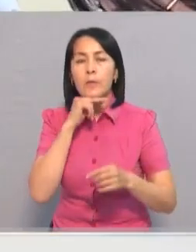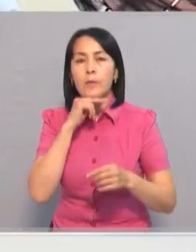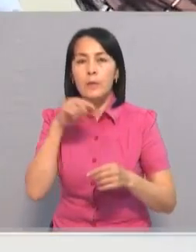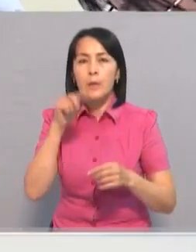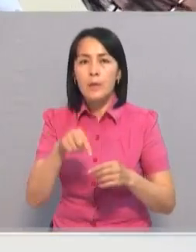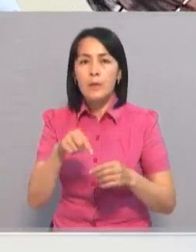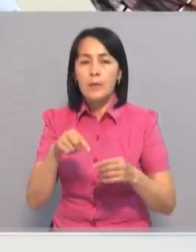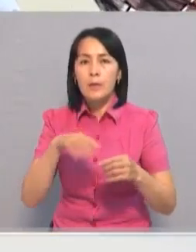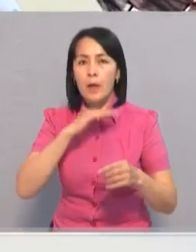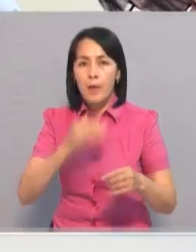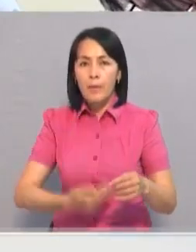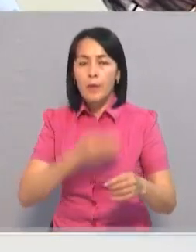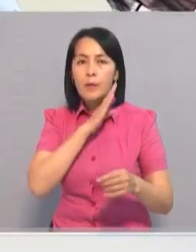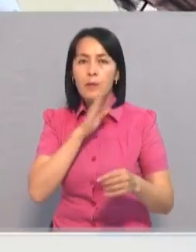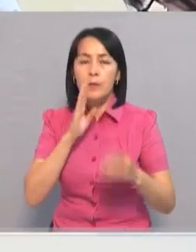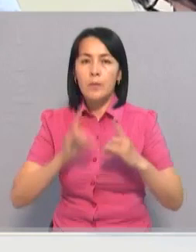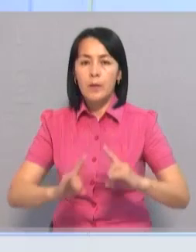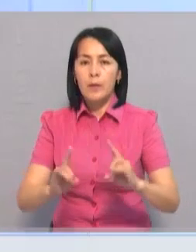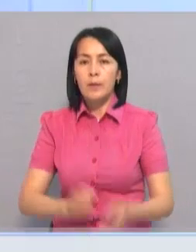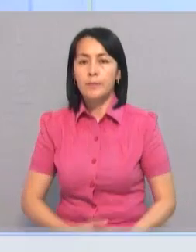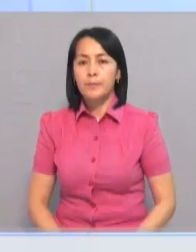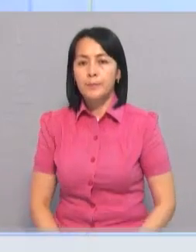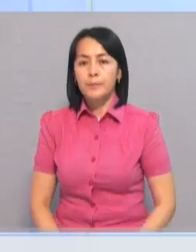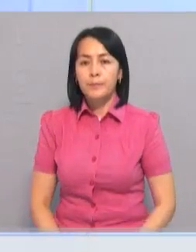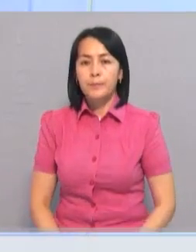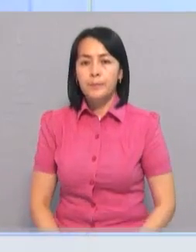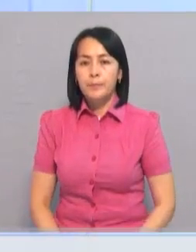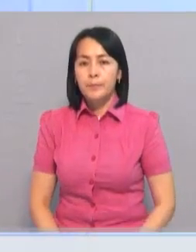уделяется состоянию беременных женщин и рожениц.